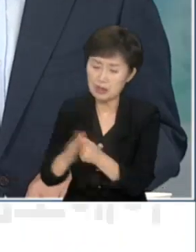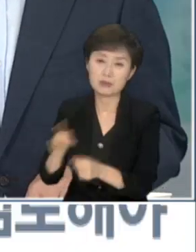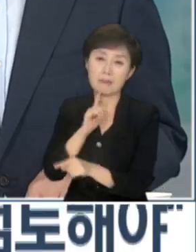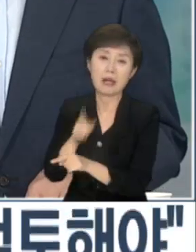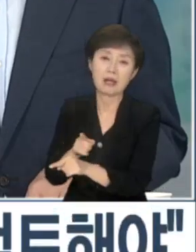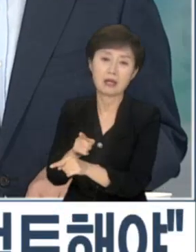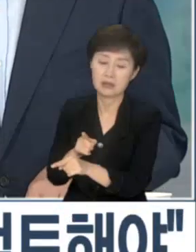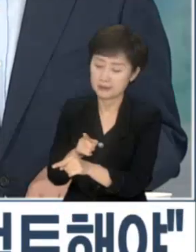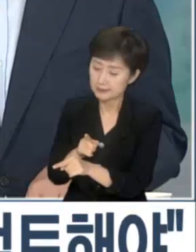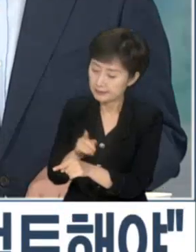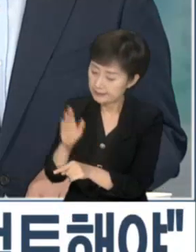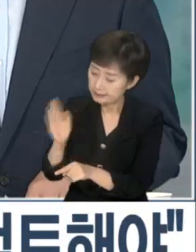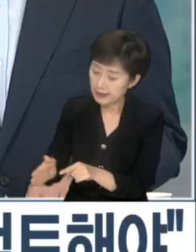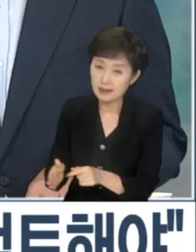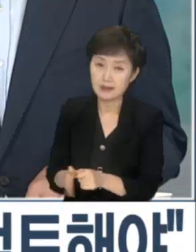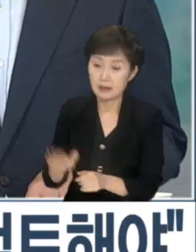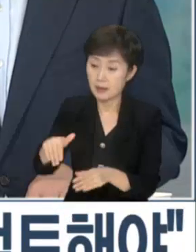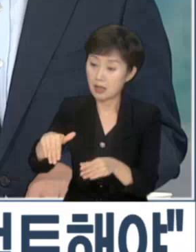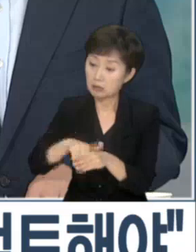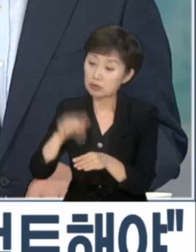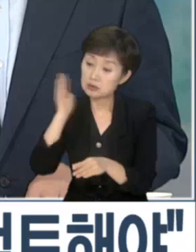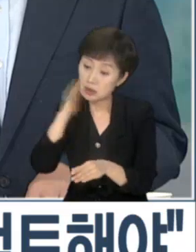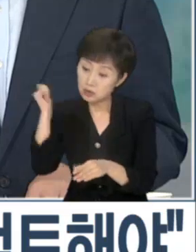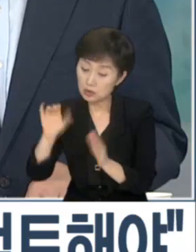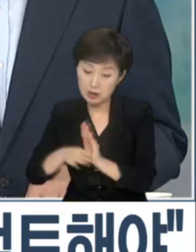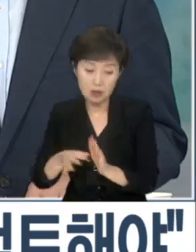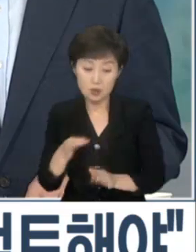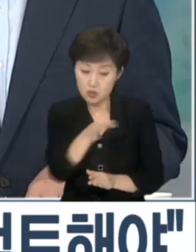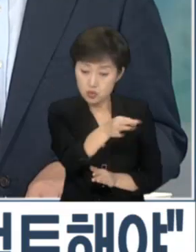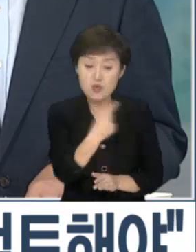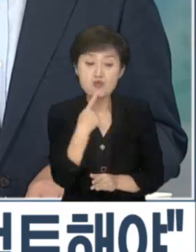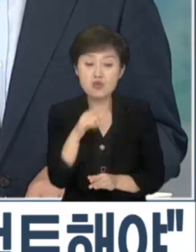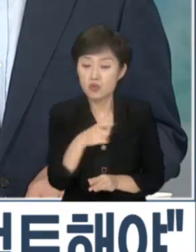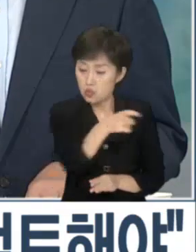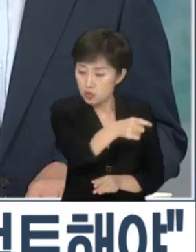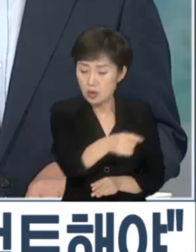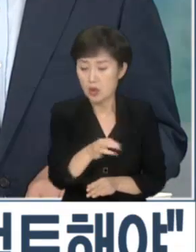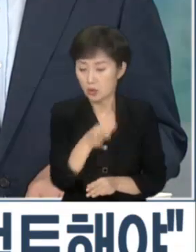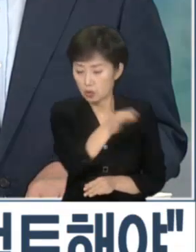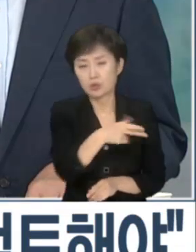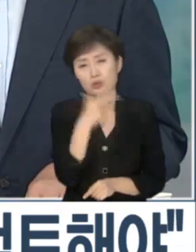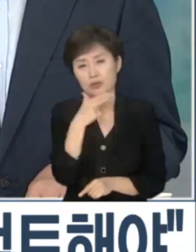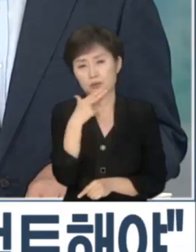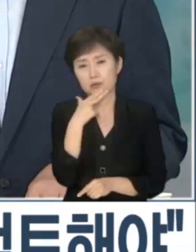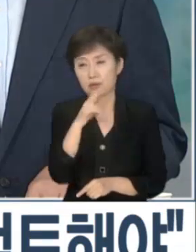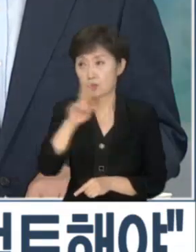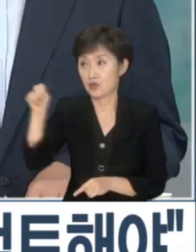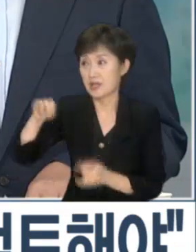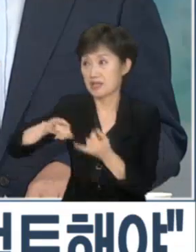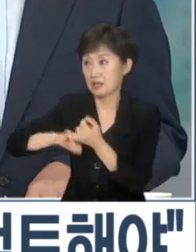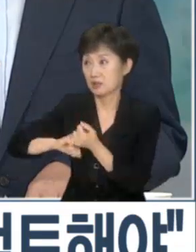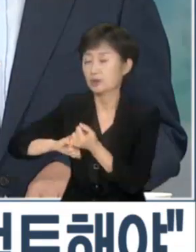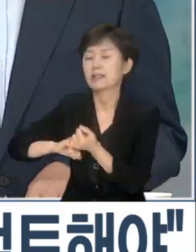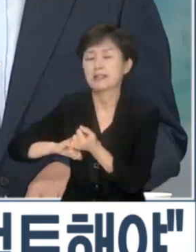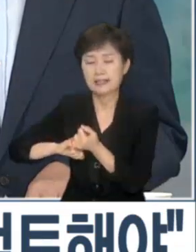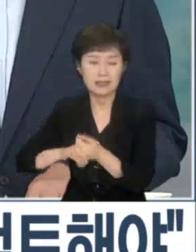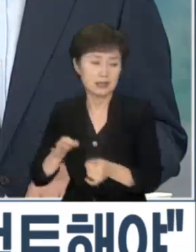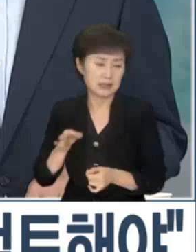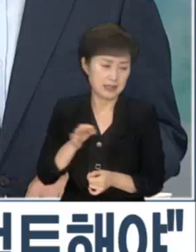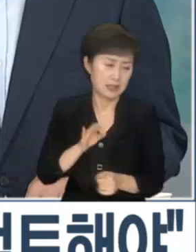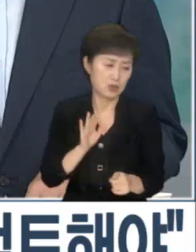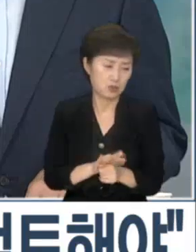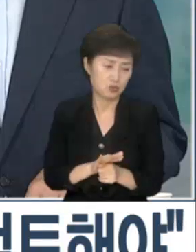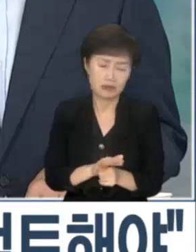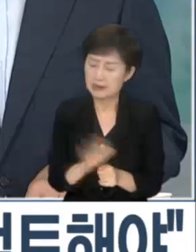같아요 문재인 정부 때요 돈 10원도 북에 관계없습니다 전체적인 유엔 그 제재 때문에 하고 싶어도